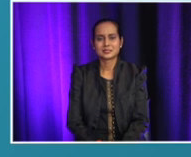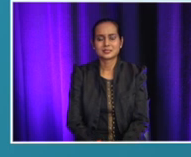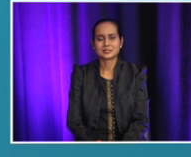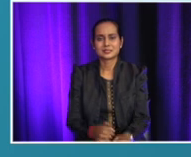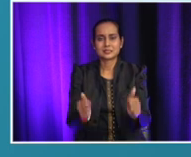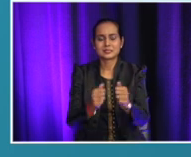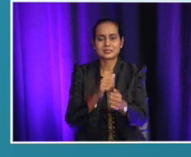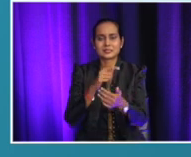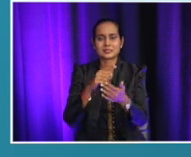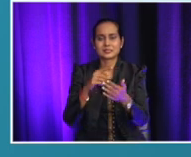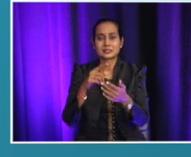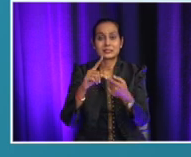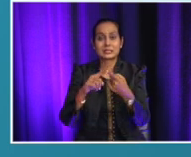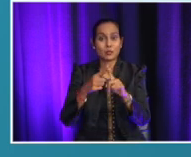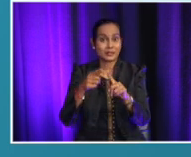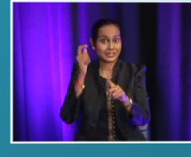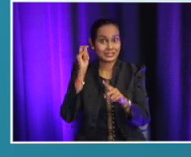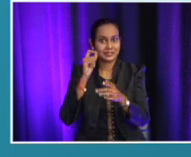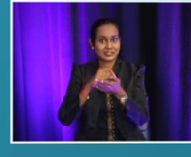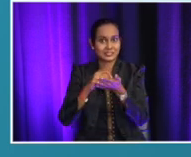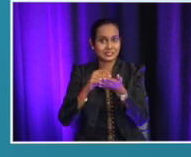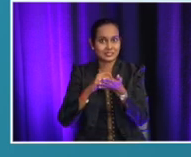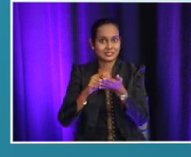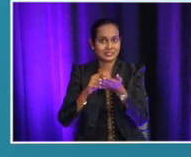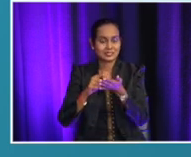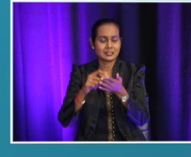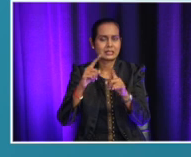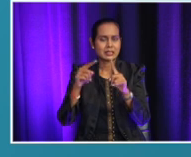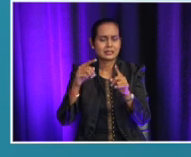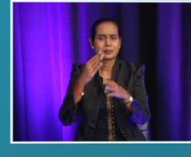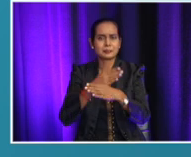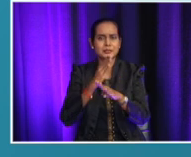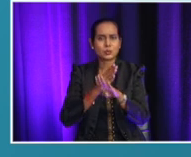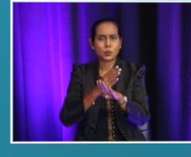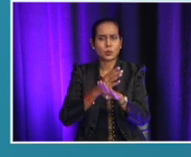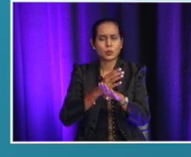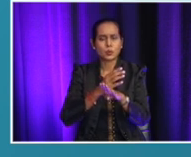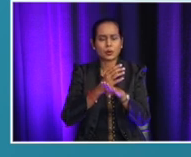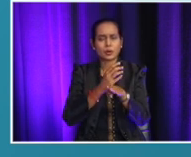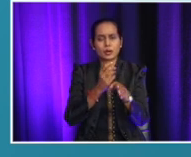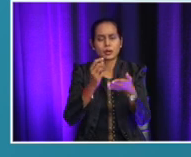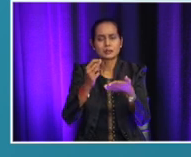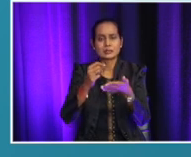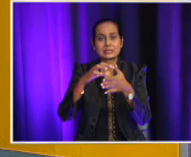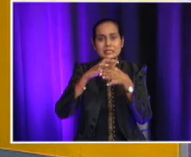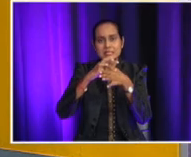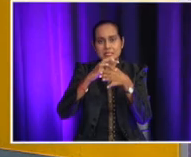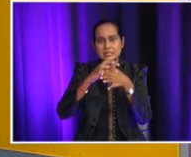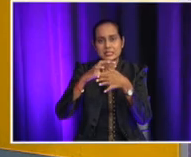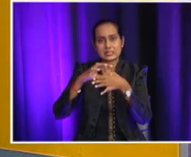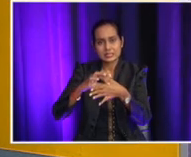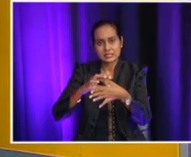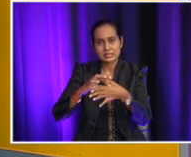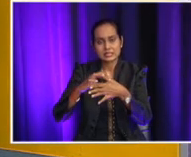Nadira tadi Nadira ditulis dalam bentuk ataupun dalam bentuk inilah senanglah kan iya daripada bahan tadi